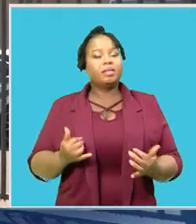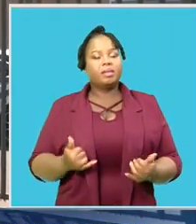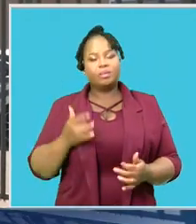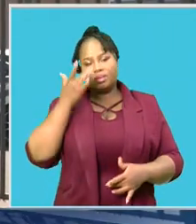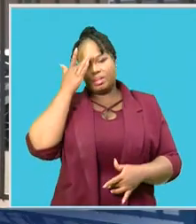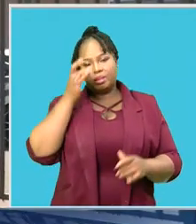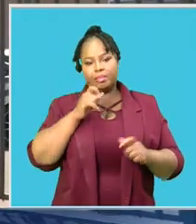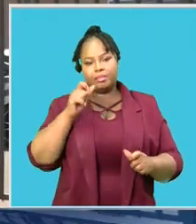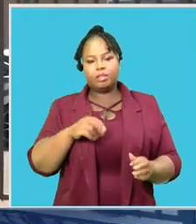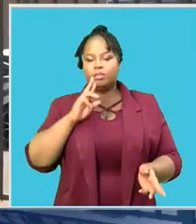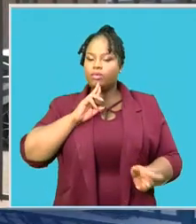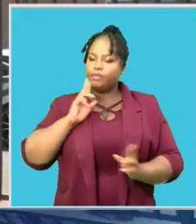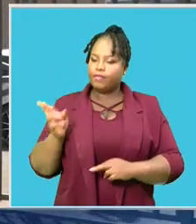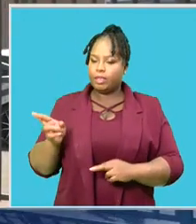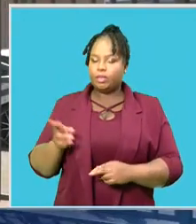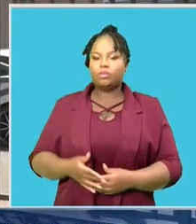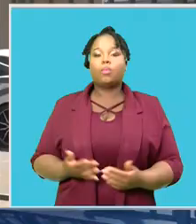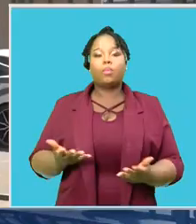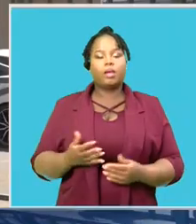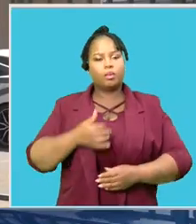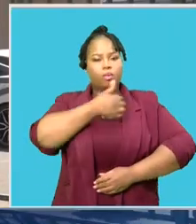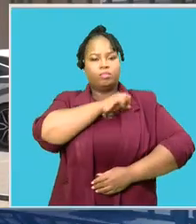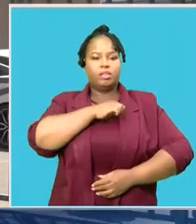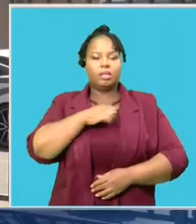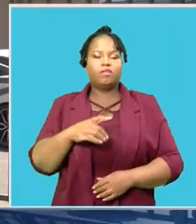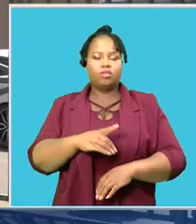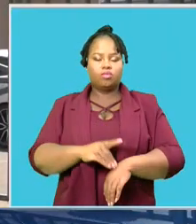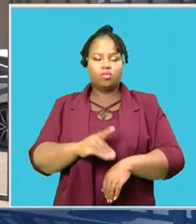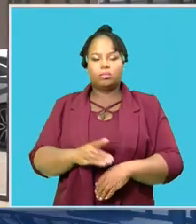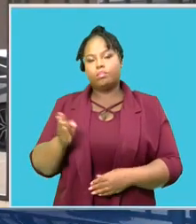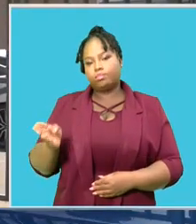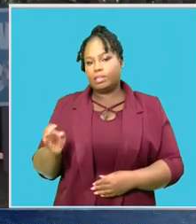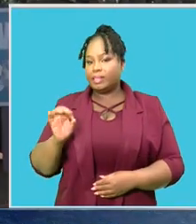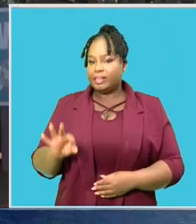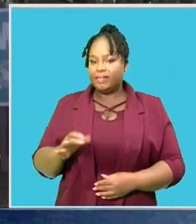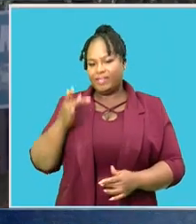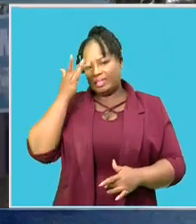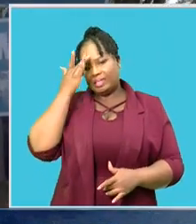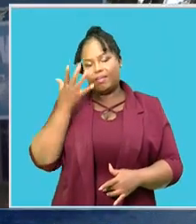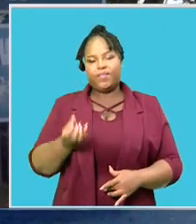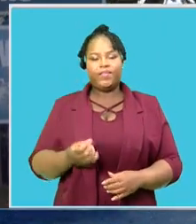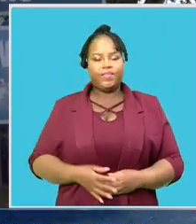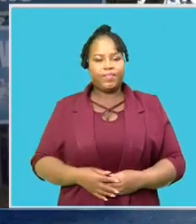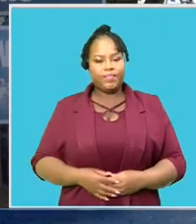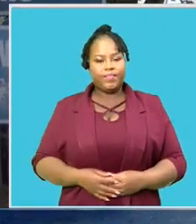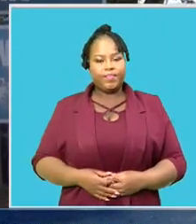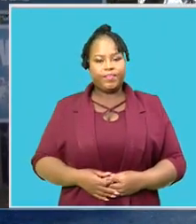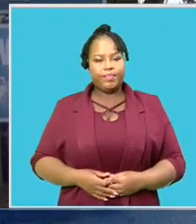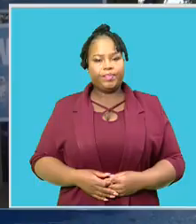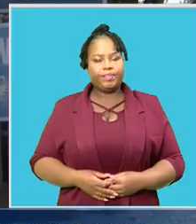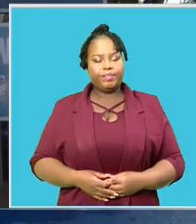iziguli zibe sezidluliselwa esibhedlela ukuyobonwa udokotela uma zitholakala zinezifo ezibucayi.